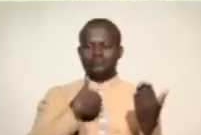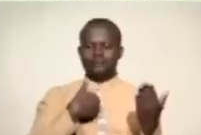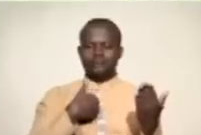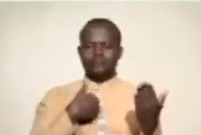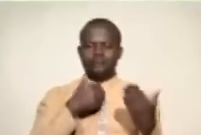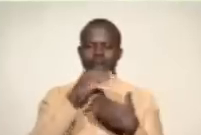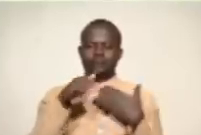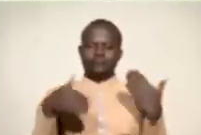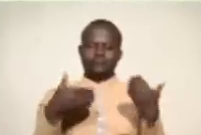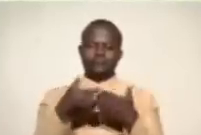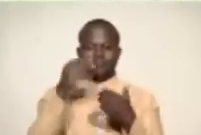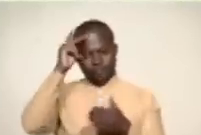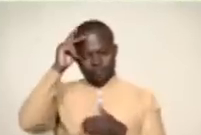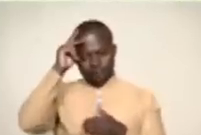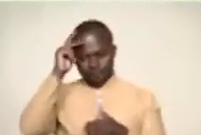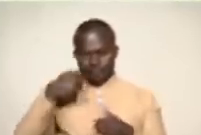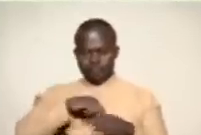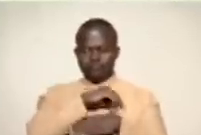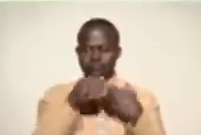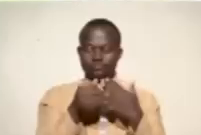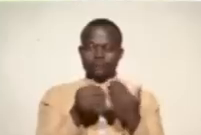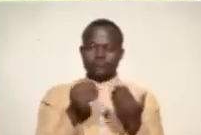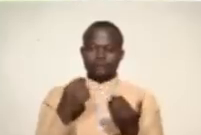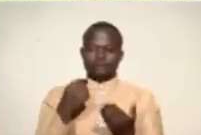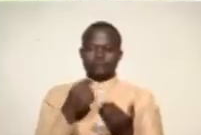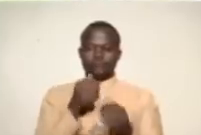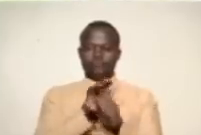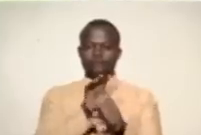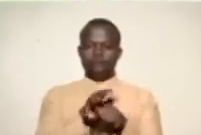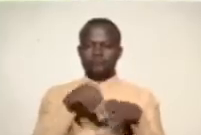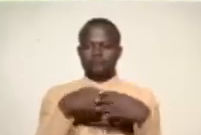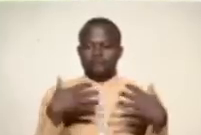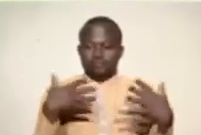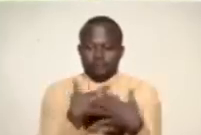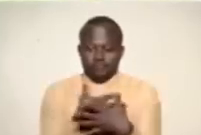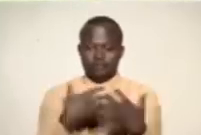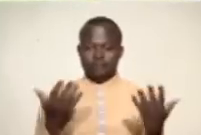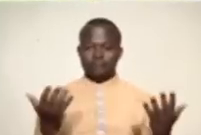akenshi usanga ubumenyi twakuyemo buri muri teori akenshi. Harimo nko kwitinya,